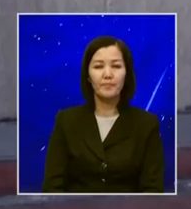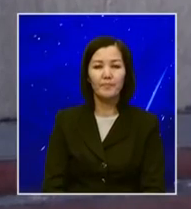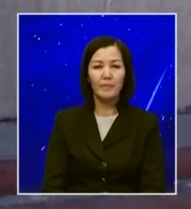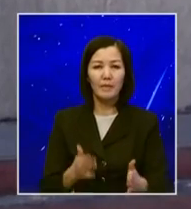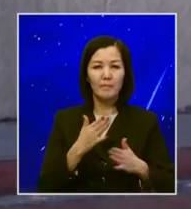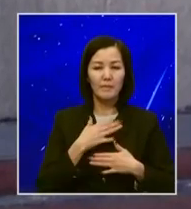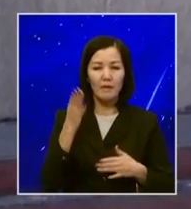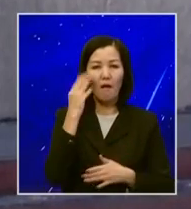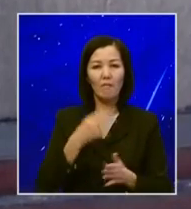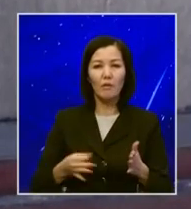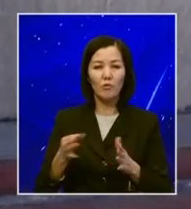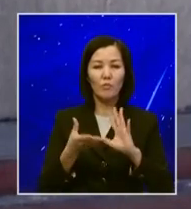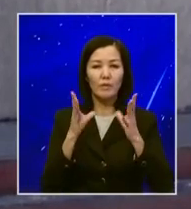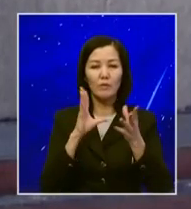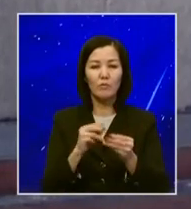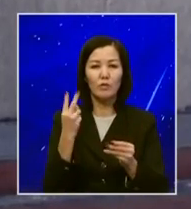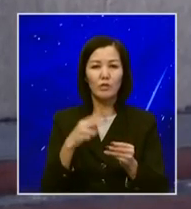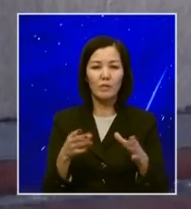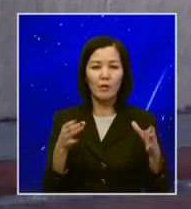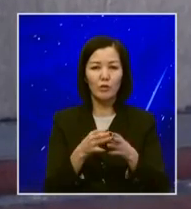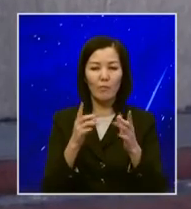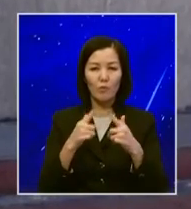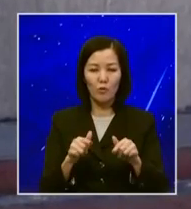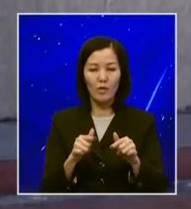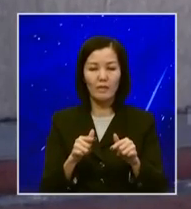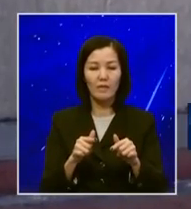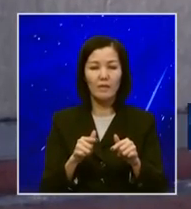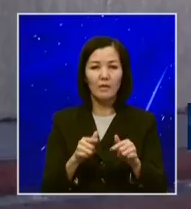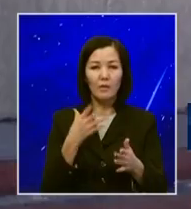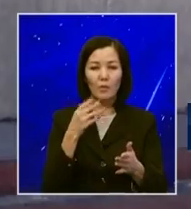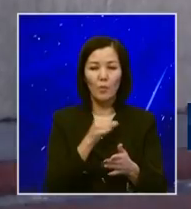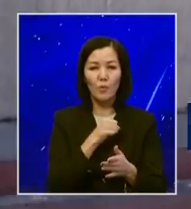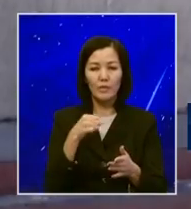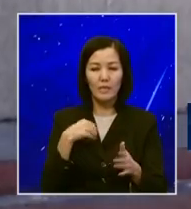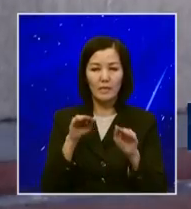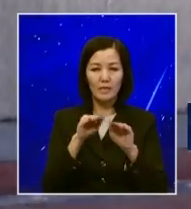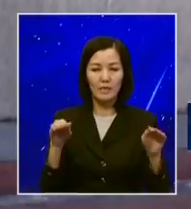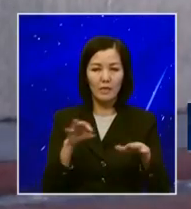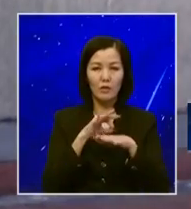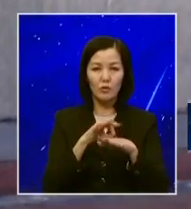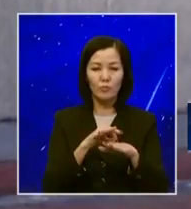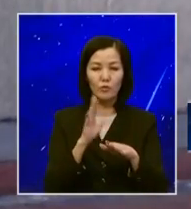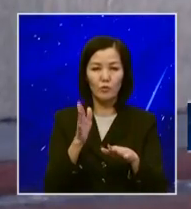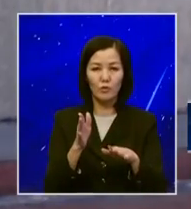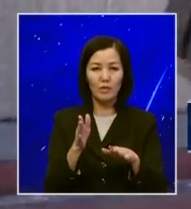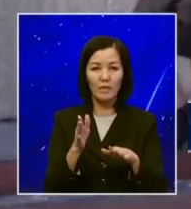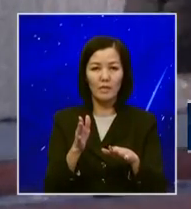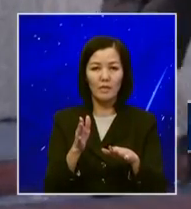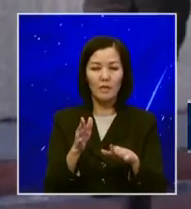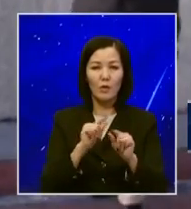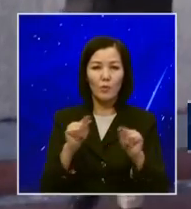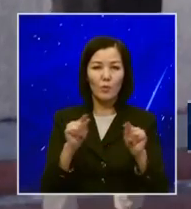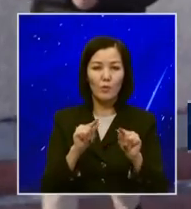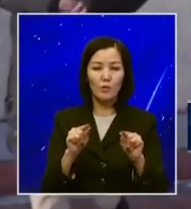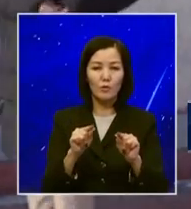Біздің облыс бойынша 20 штаб құрылған. Сол 20 штаб өздерінің деңгейінде жұмыс істеп жатыр. Үгіт